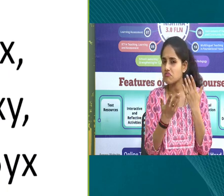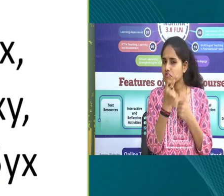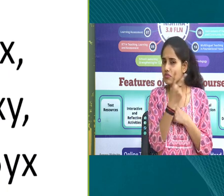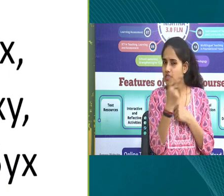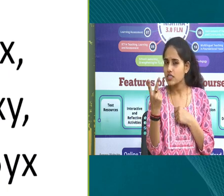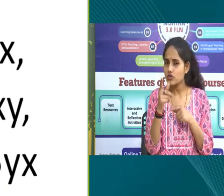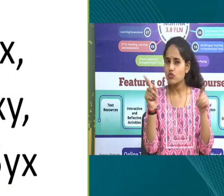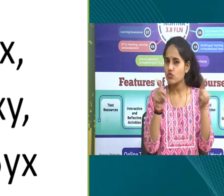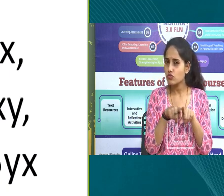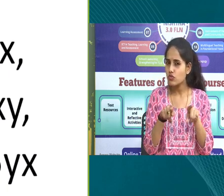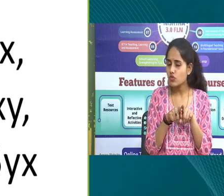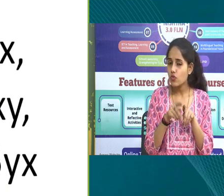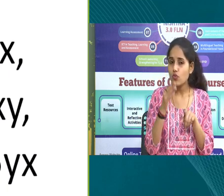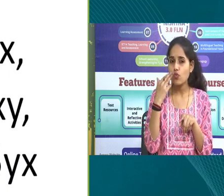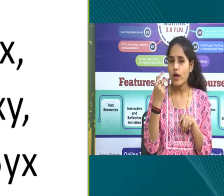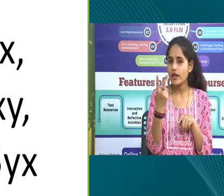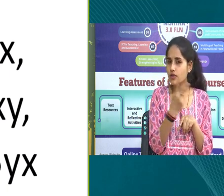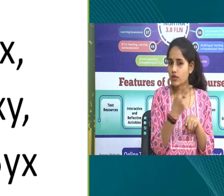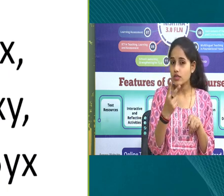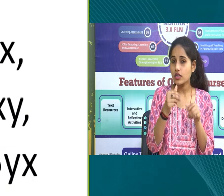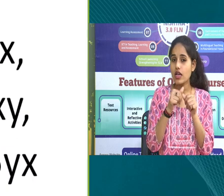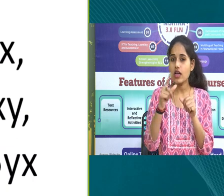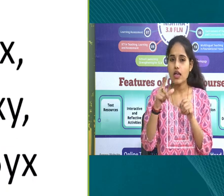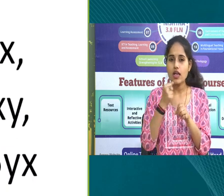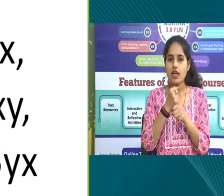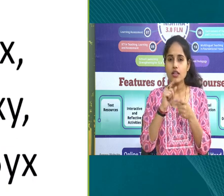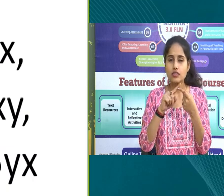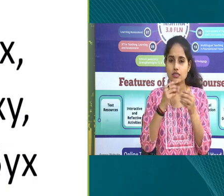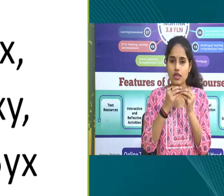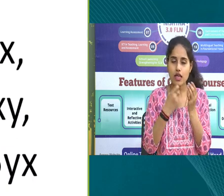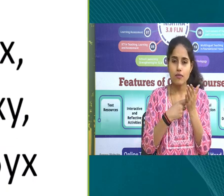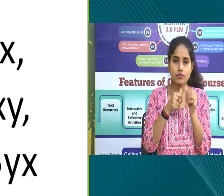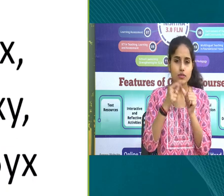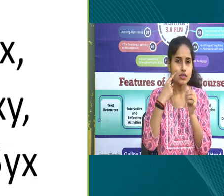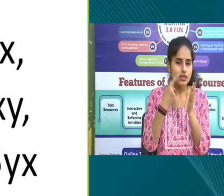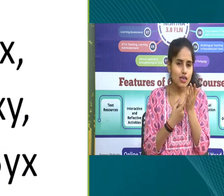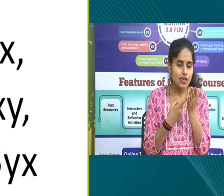क्योंकि जो अलजेब्राइक एक्सप्रेशन है इनका वो से है